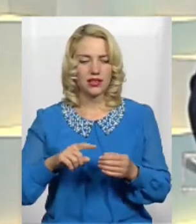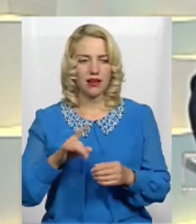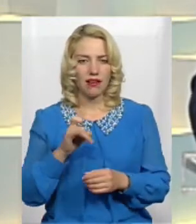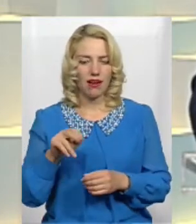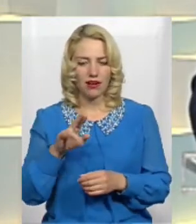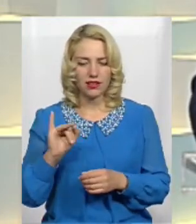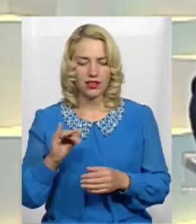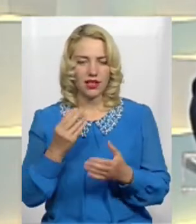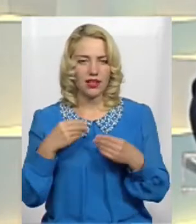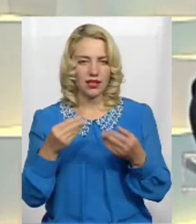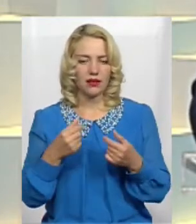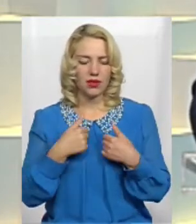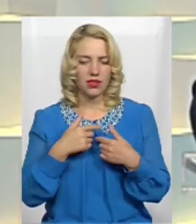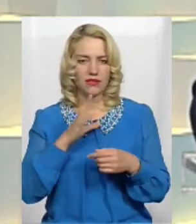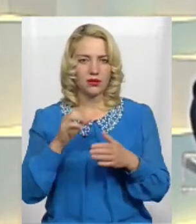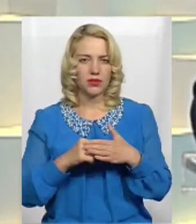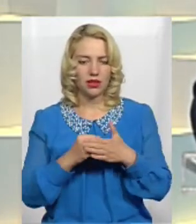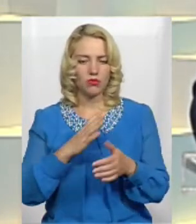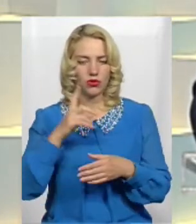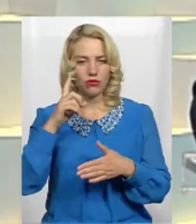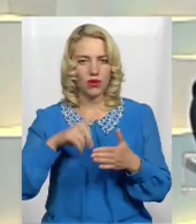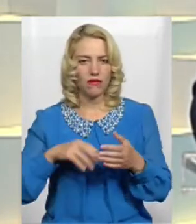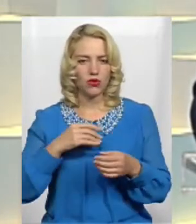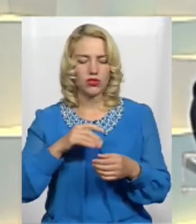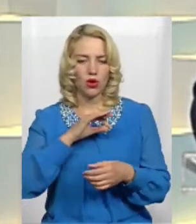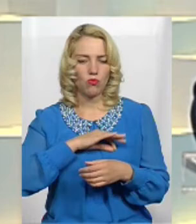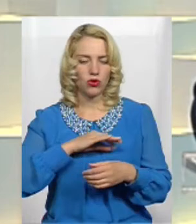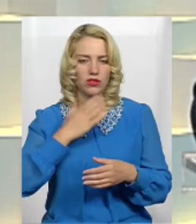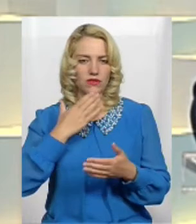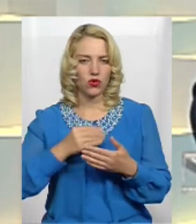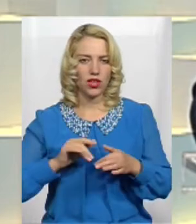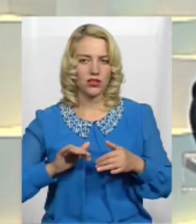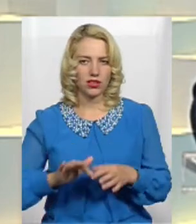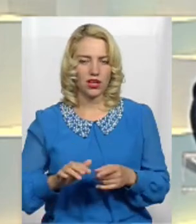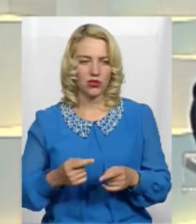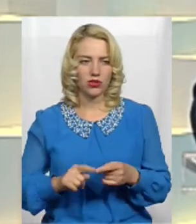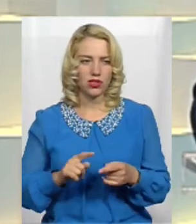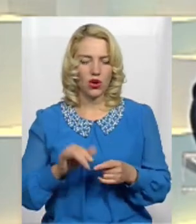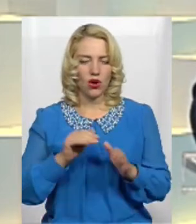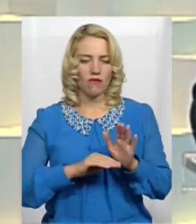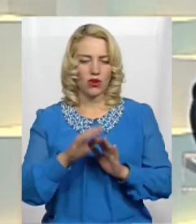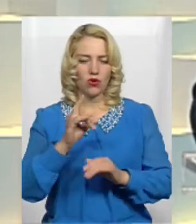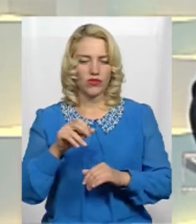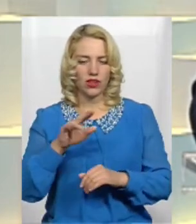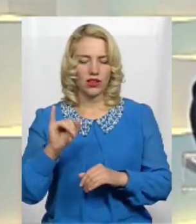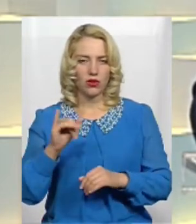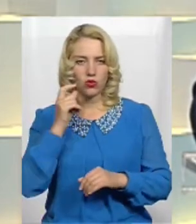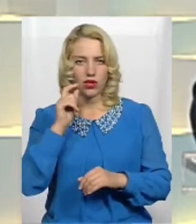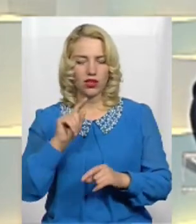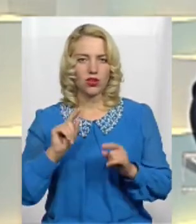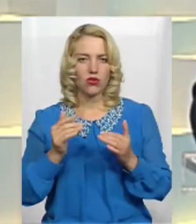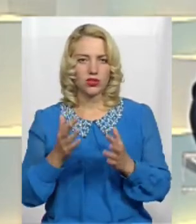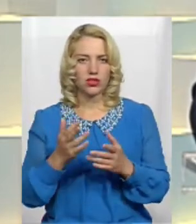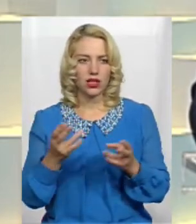усі підстави бути впевненим у продуктивності своєї діяльності у Верховній Раді України,